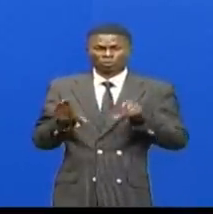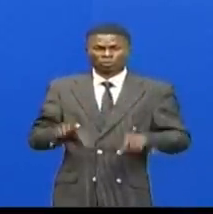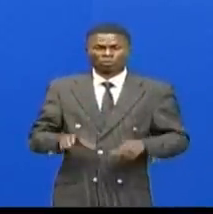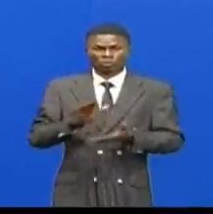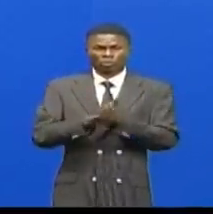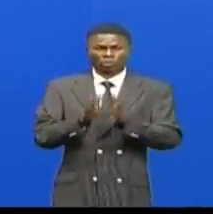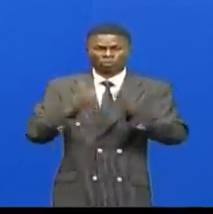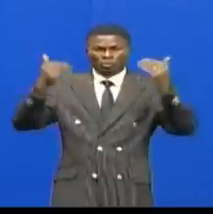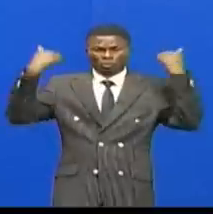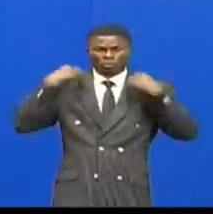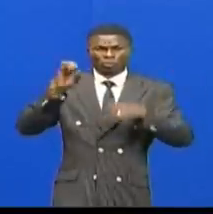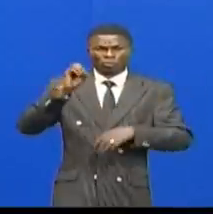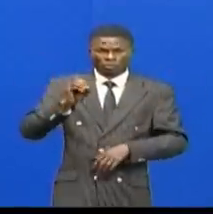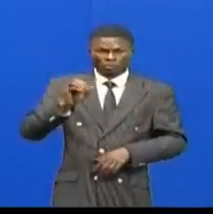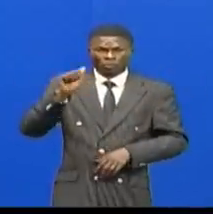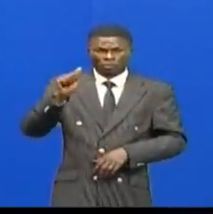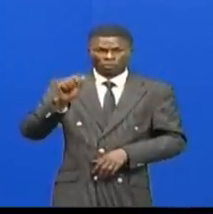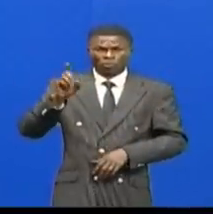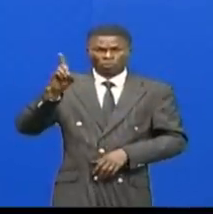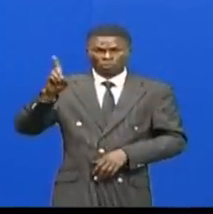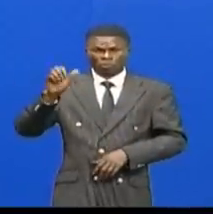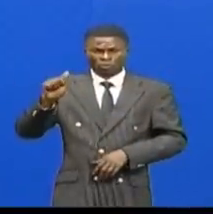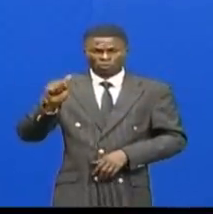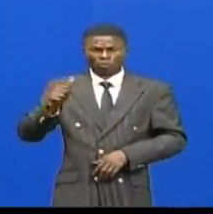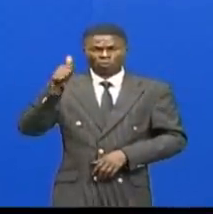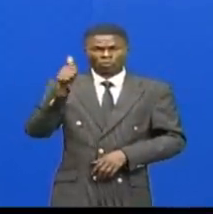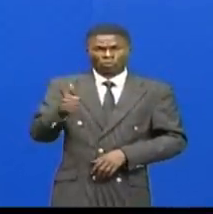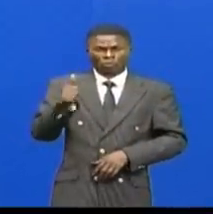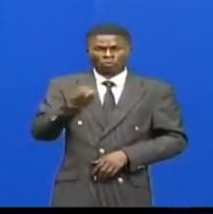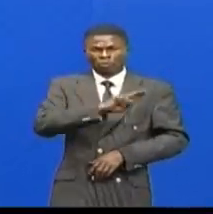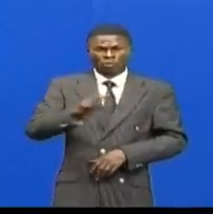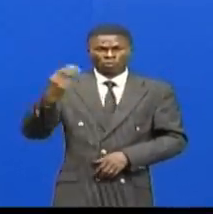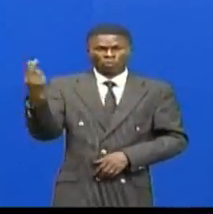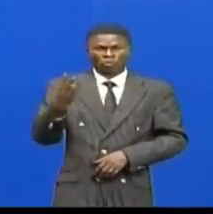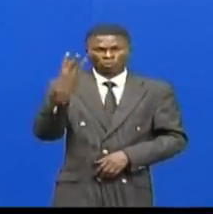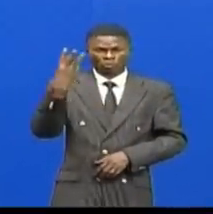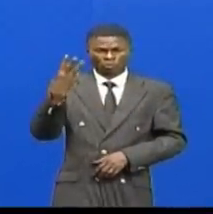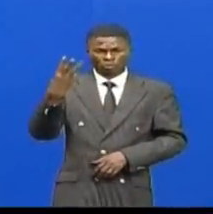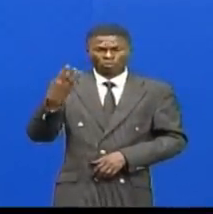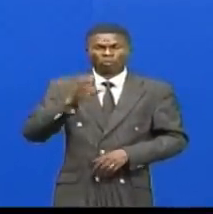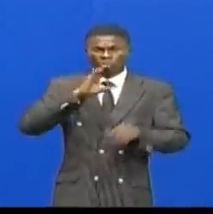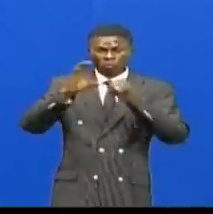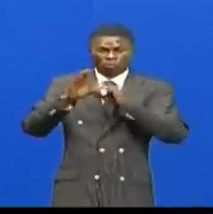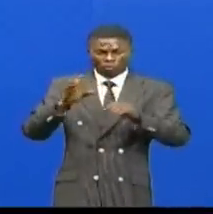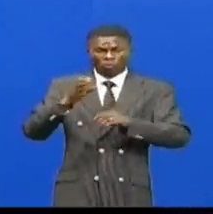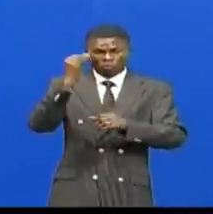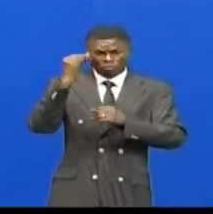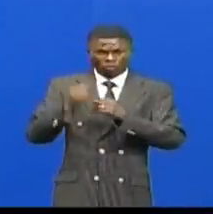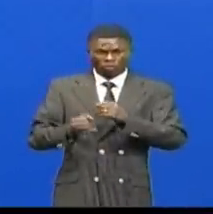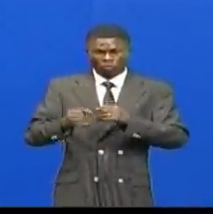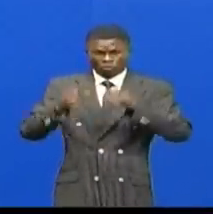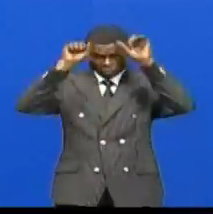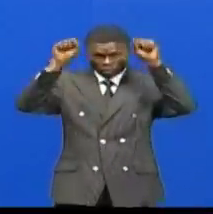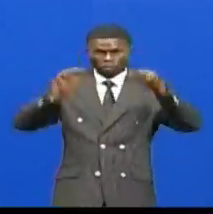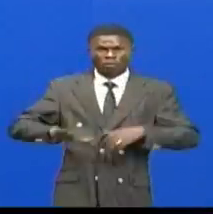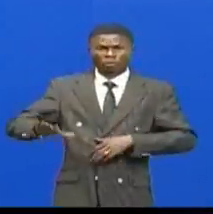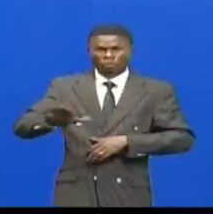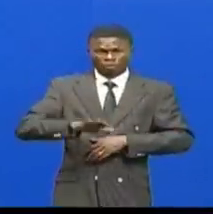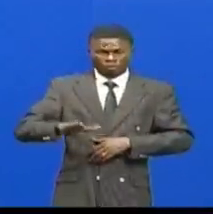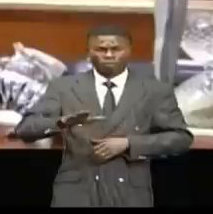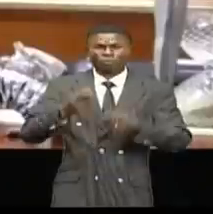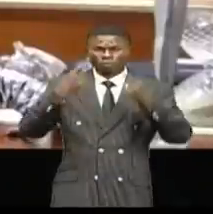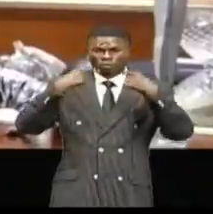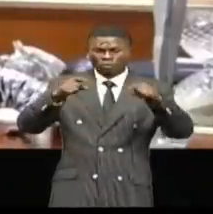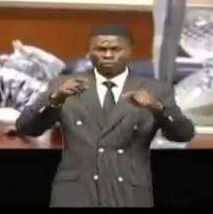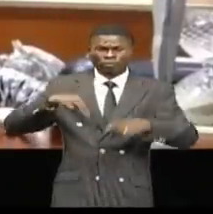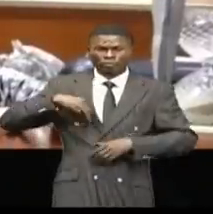des l'OADA dès janvier 2023. Pour terminer sa communication, le président de la République a rappelé